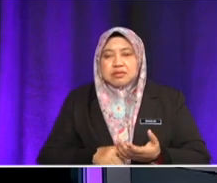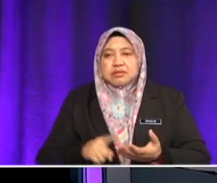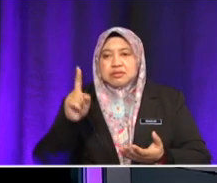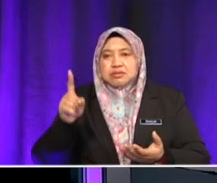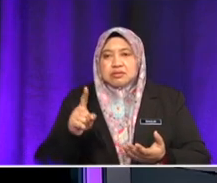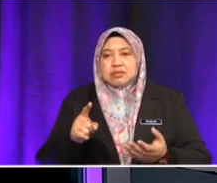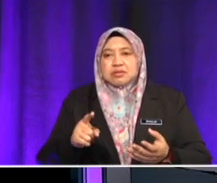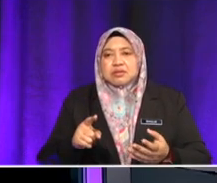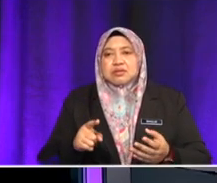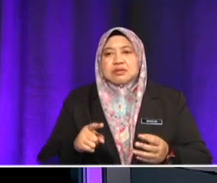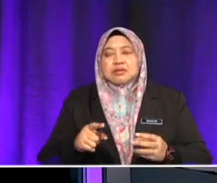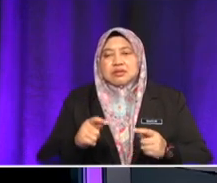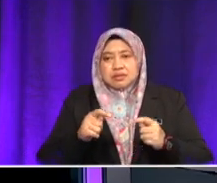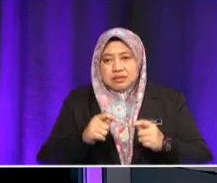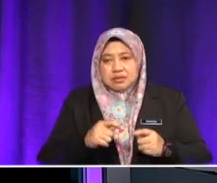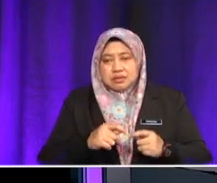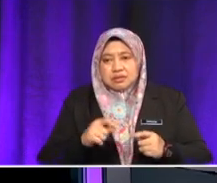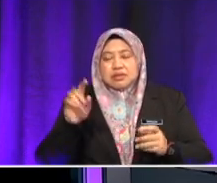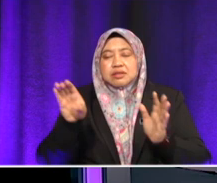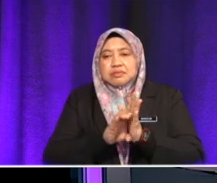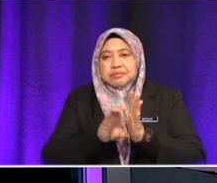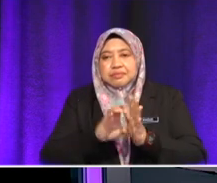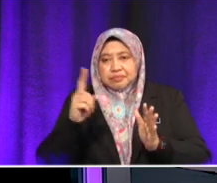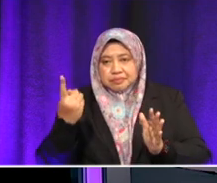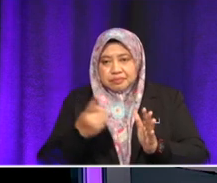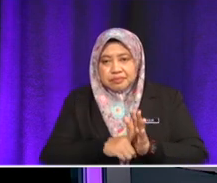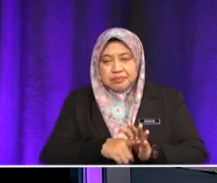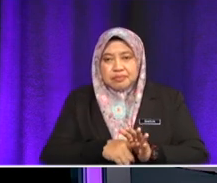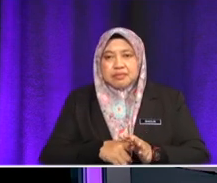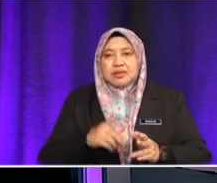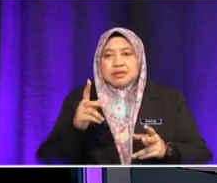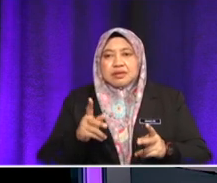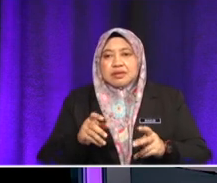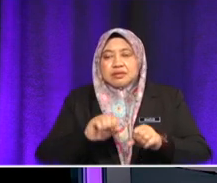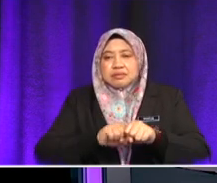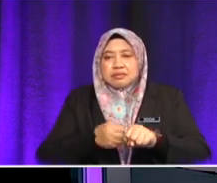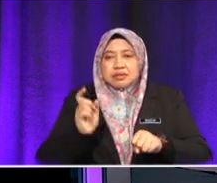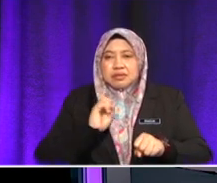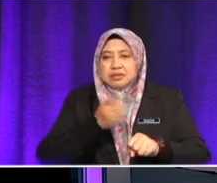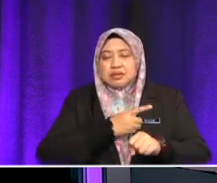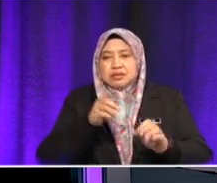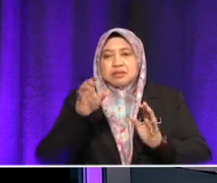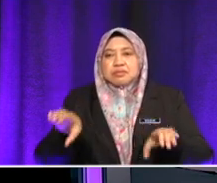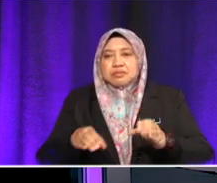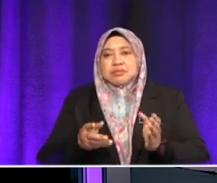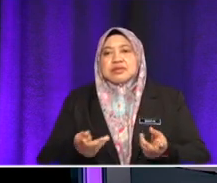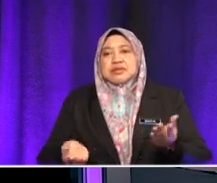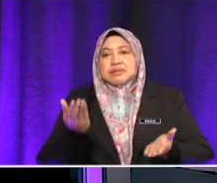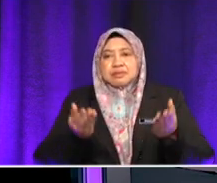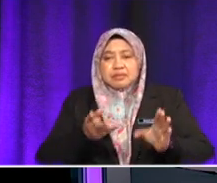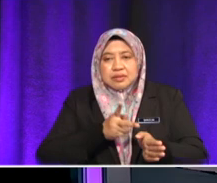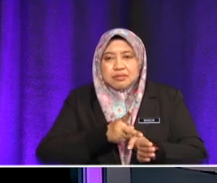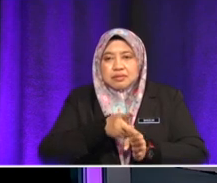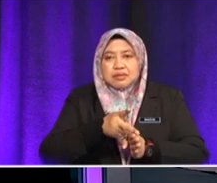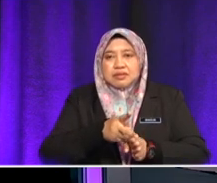bukanlah satu template ini hanyalah contoh supaya bila kita membuat pertimbangan profesional tadi hal ini